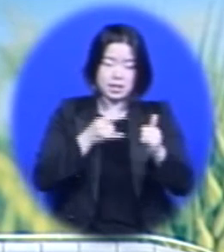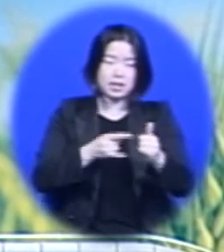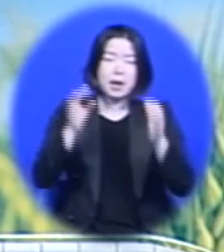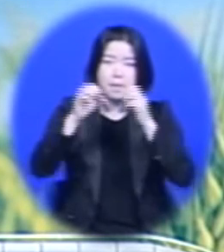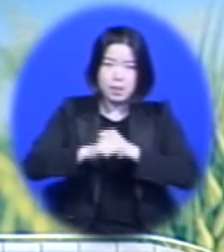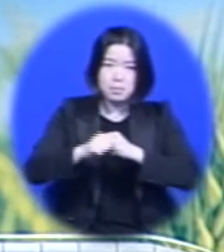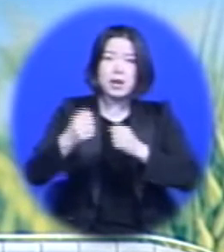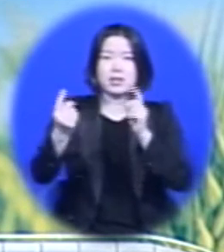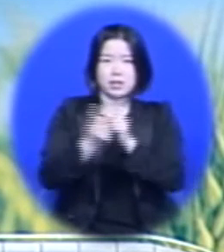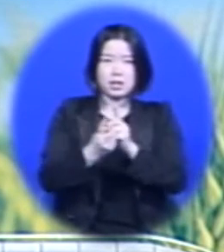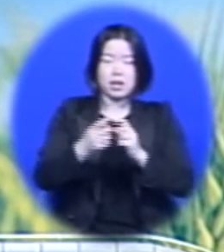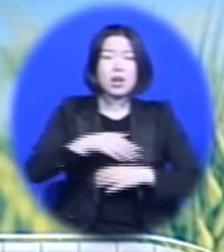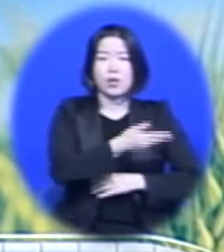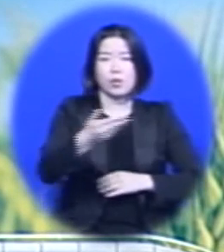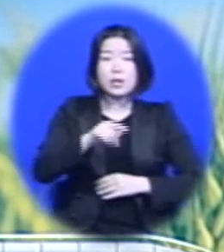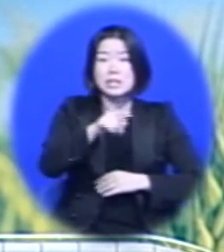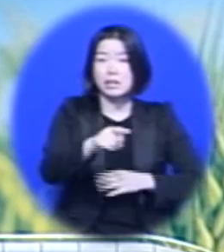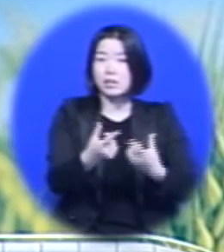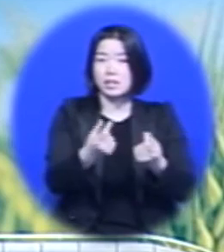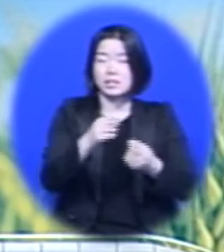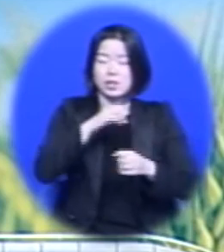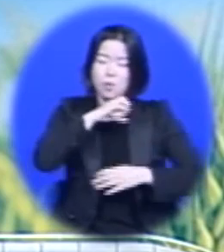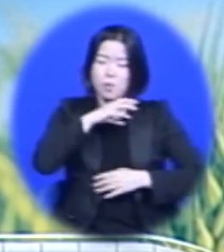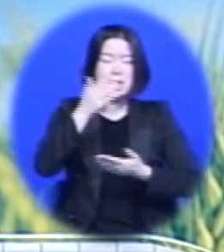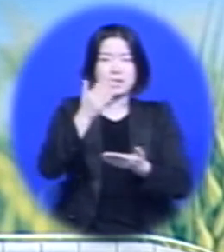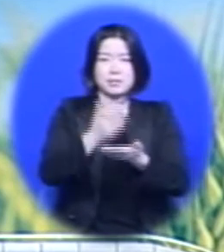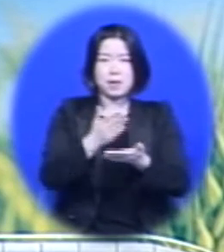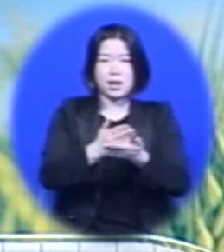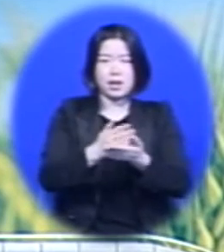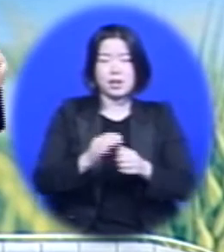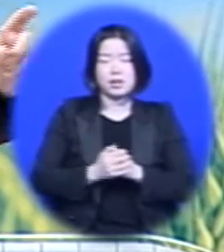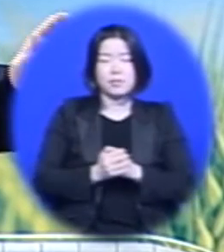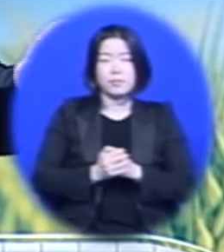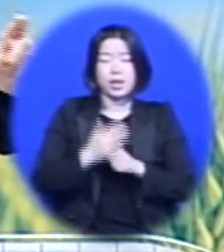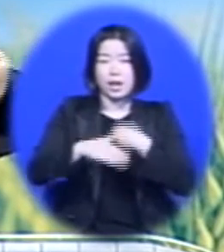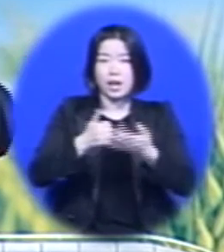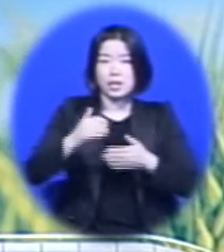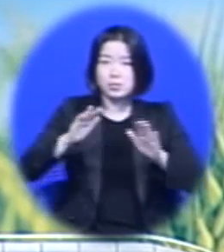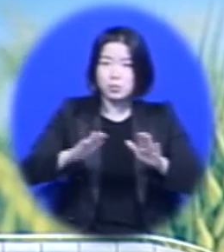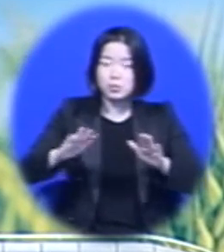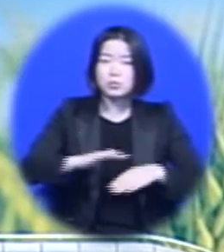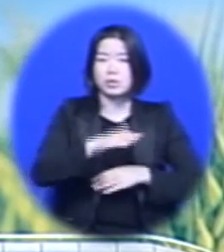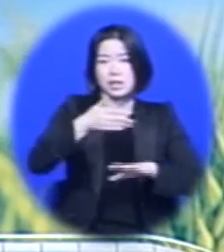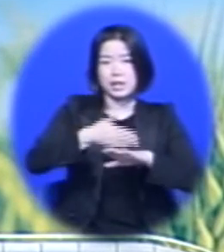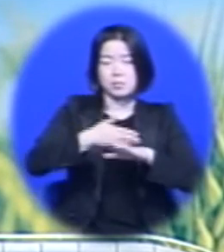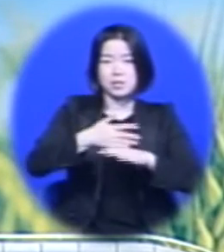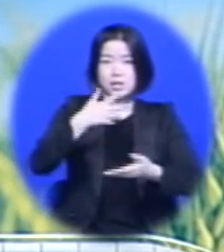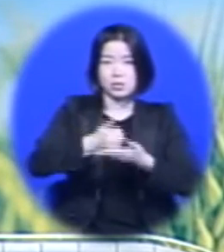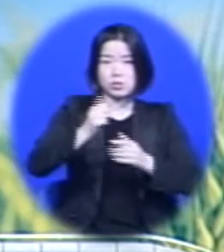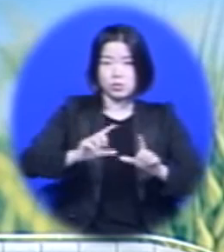멸망하였나니 너희는 저희와 같이 원망하지 말라. 하나님이 오늘 우리에게 감사주의를 지키게 하시는